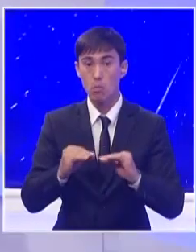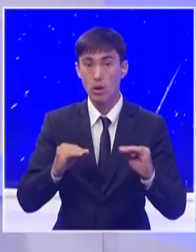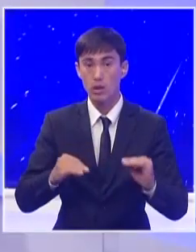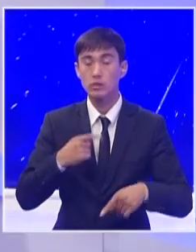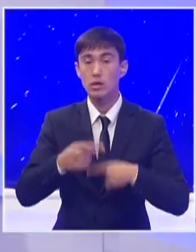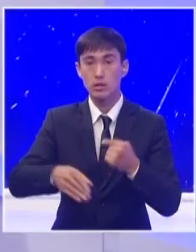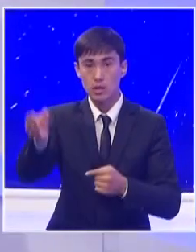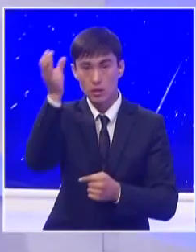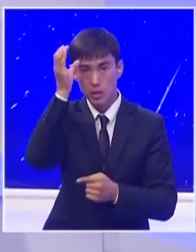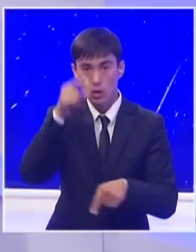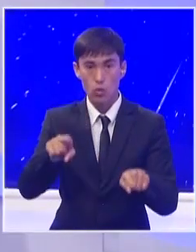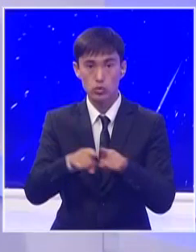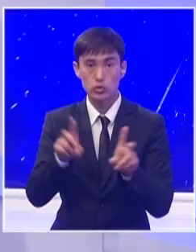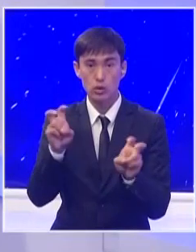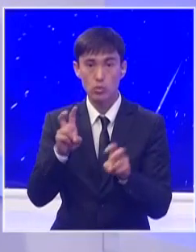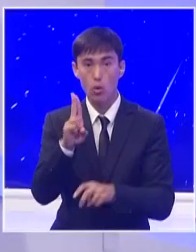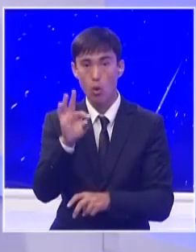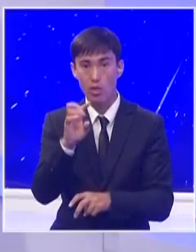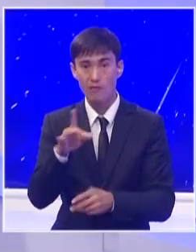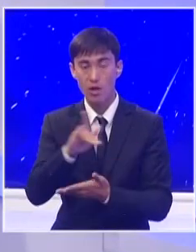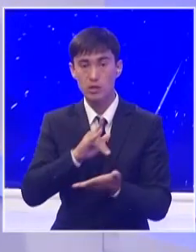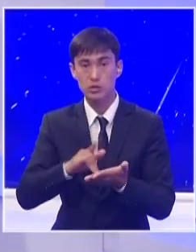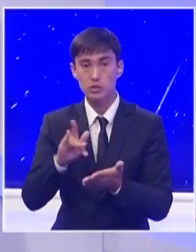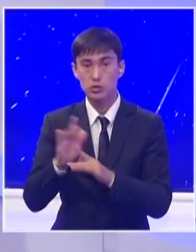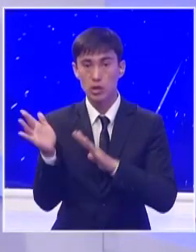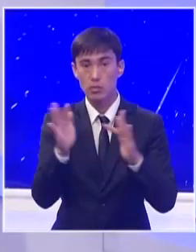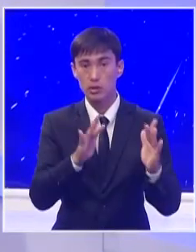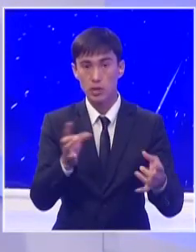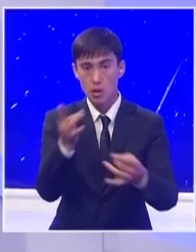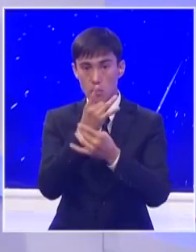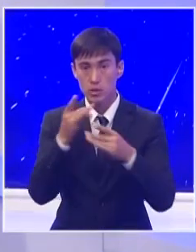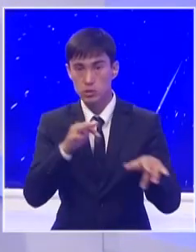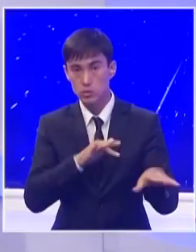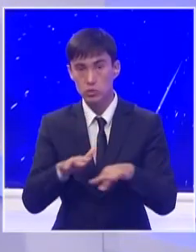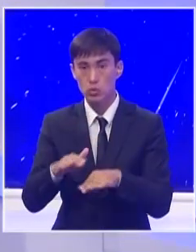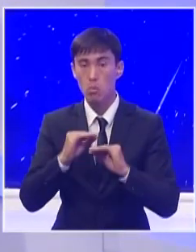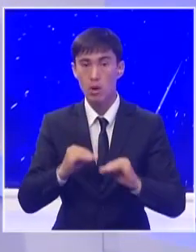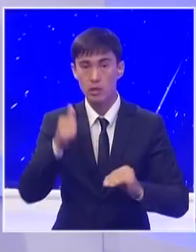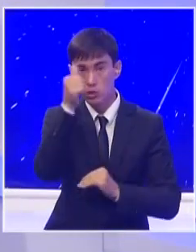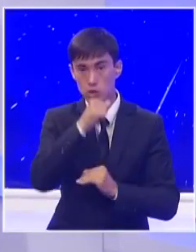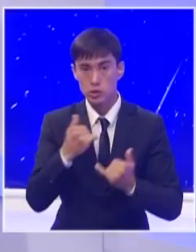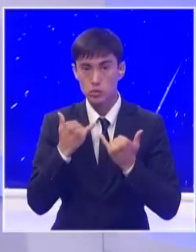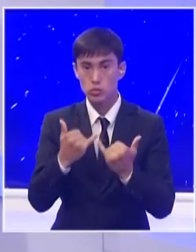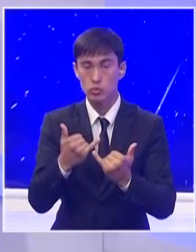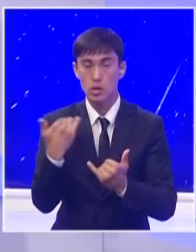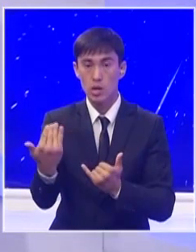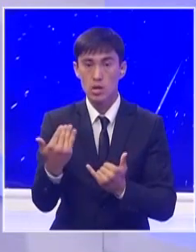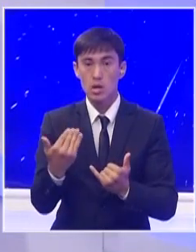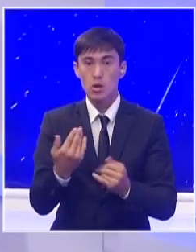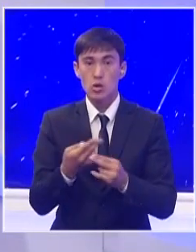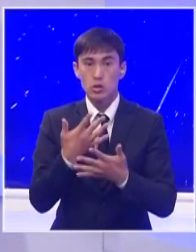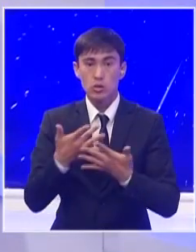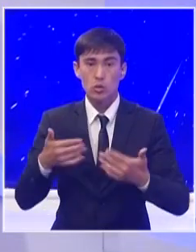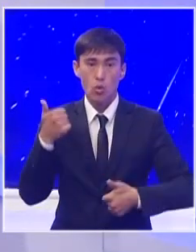Балалықтан даналыққа осындай атаумен Қонаев қаласының орталық саябағында мәдени шара өтті. Ол балалар жылы аясында өтіп отыр. Аясында